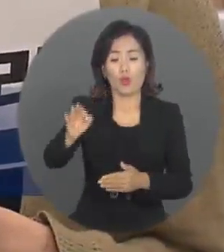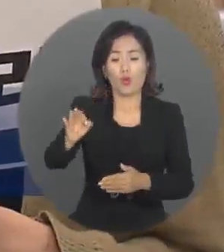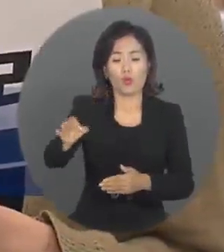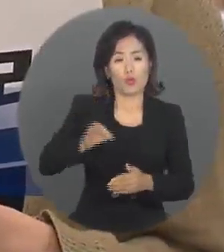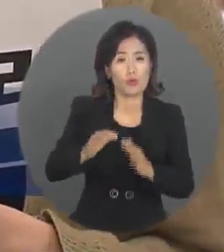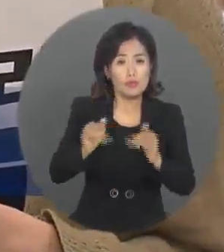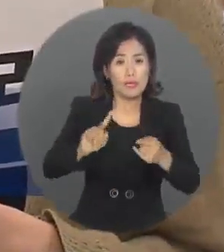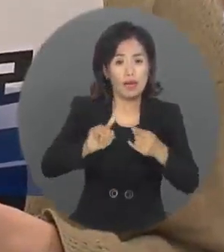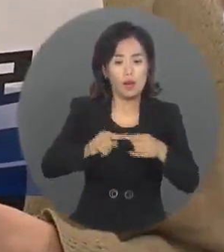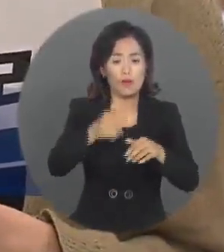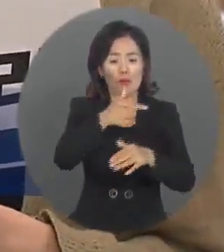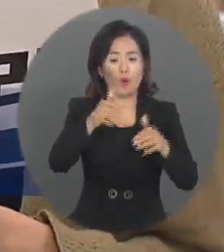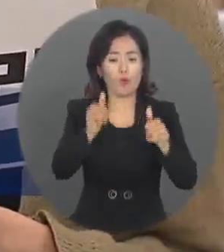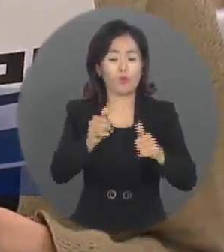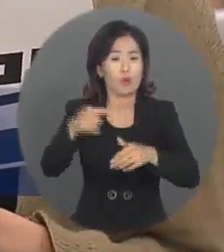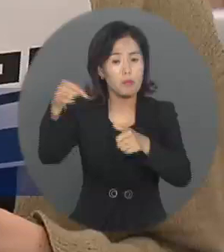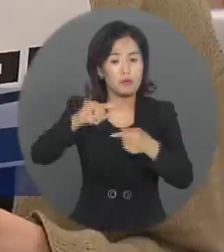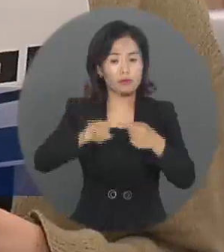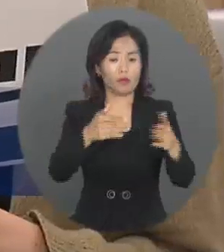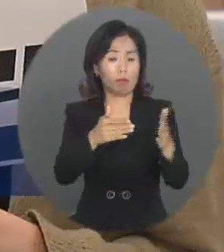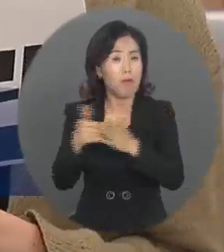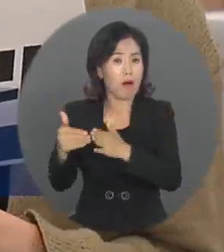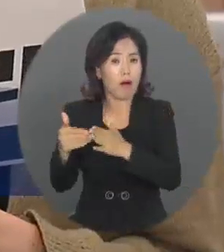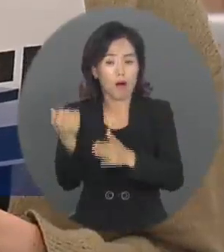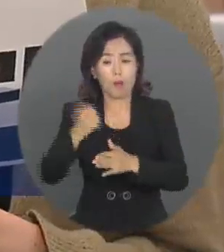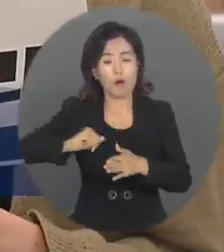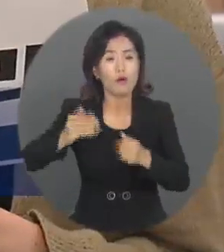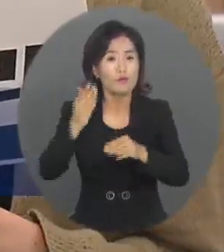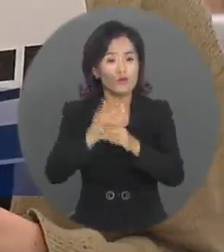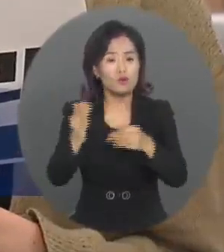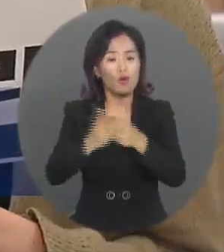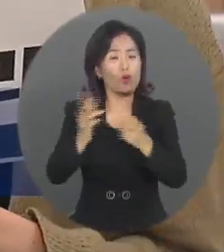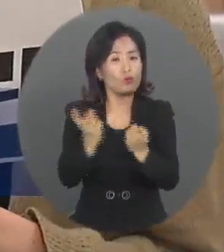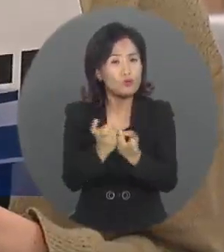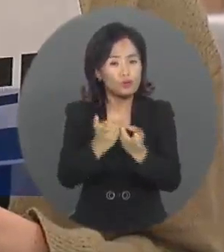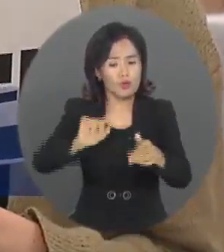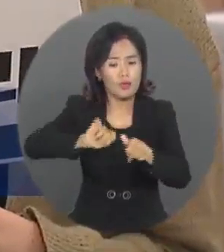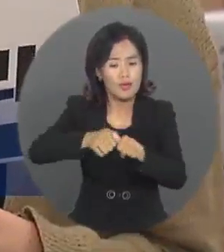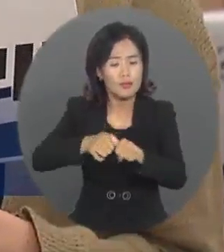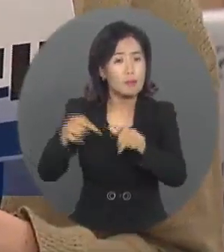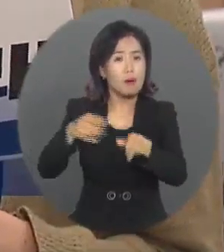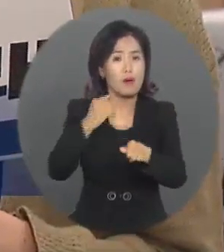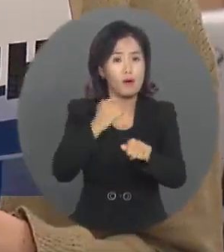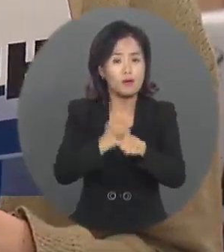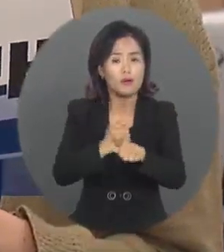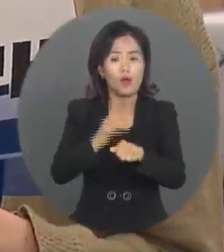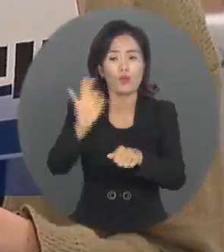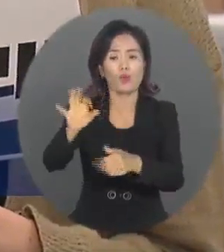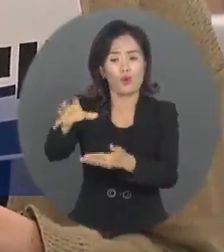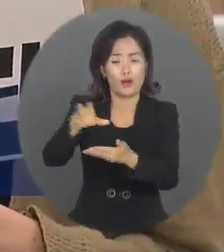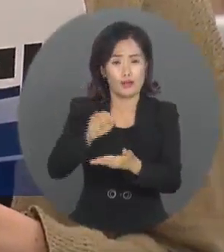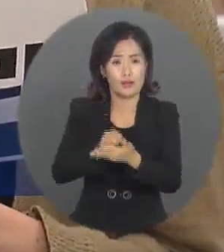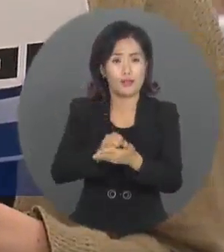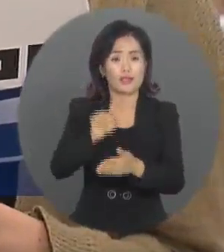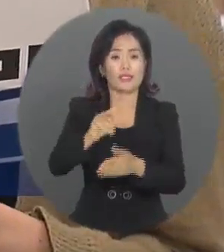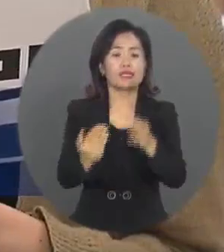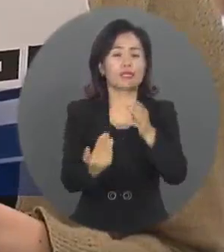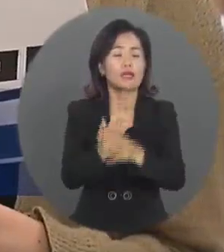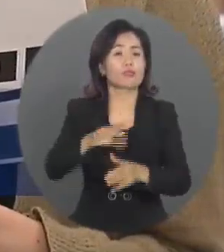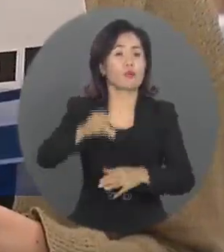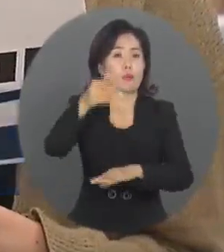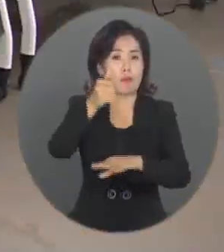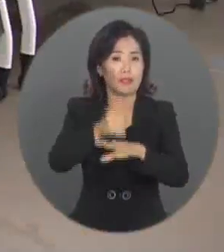명령을 거부하고 있는 상태에서 불가피하게 강제 집행을 통해서라도 피해자의 채권을 확보하자는 것이 이 사건의